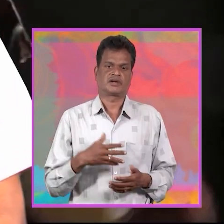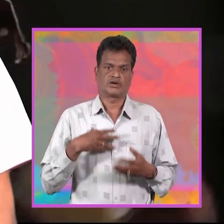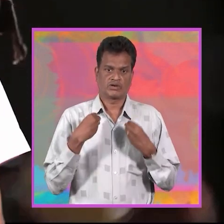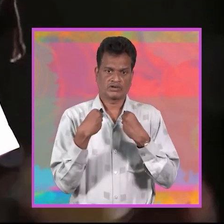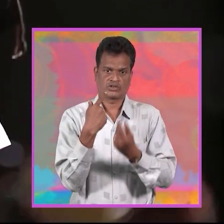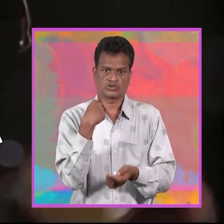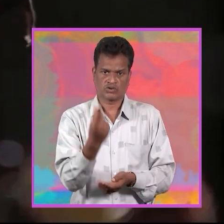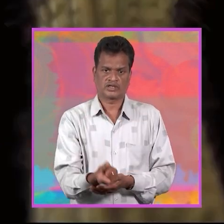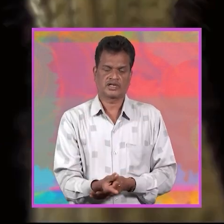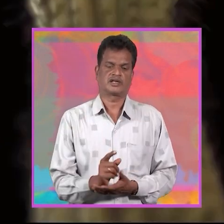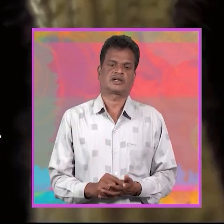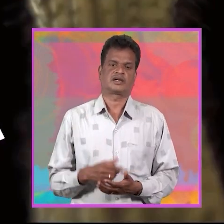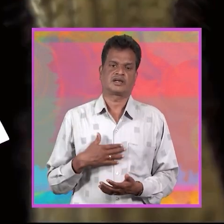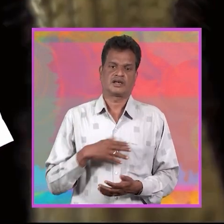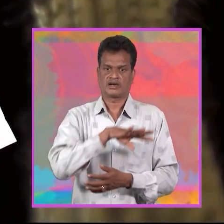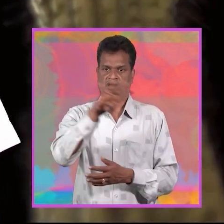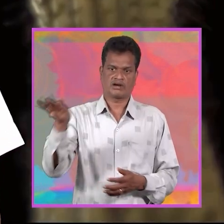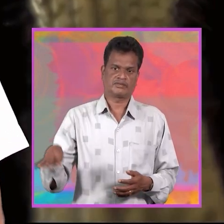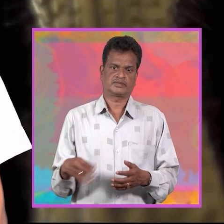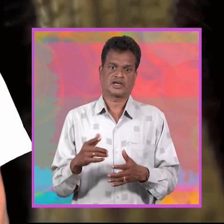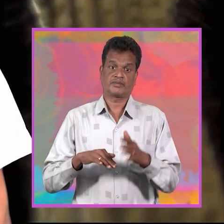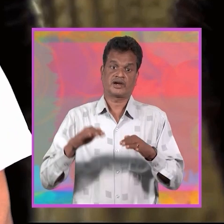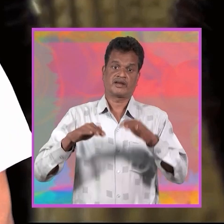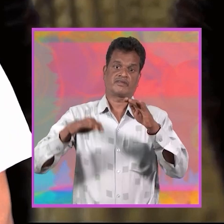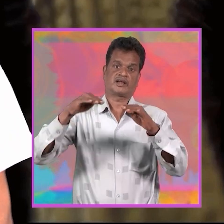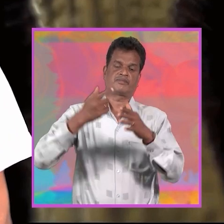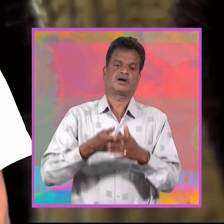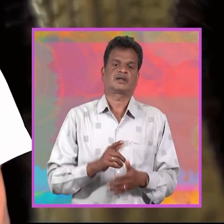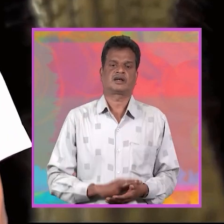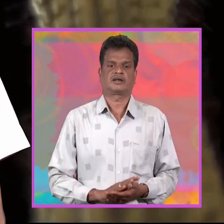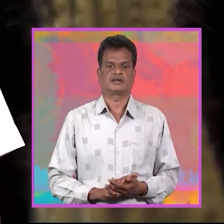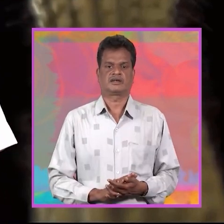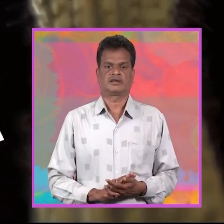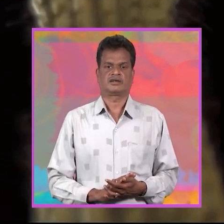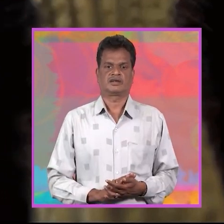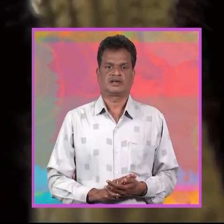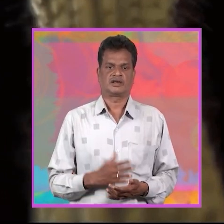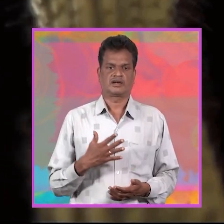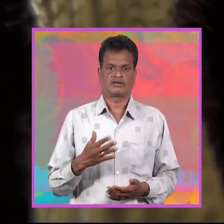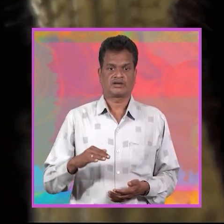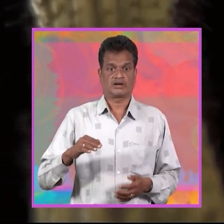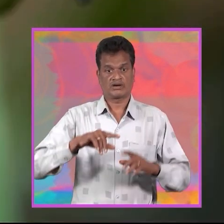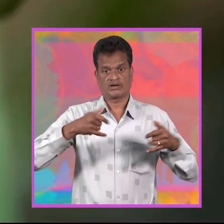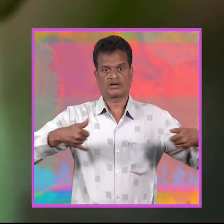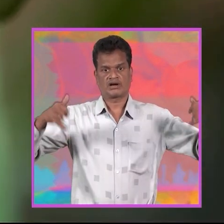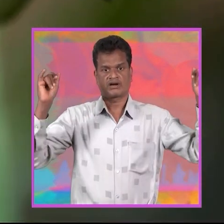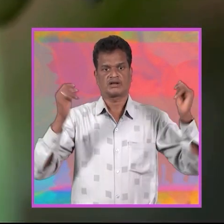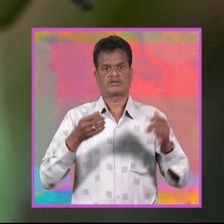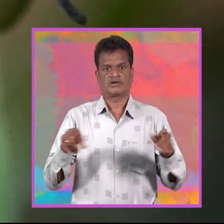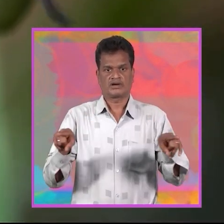உனக்கு சொல்கின்றேன் நாளும் தமிழை வளர்ப்பாயே, நாடும் மொழியும்